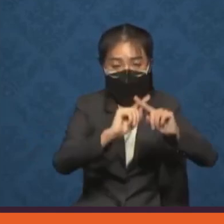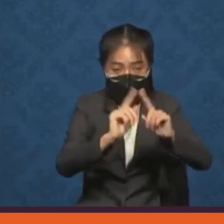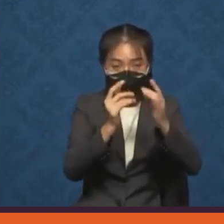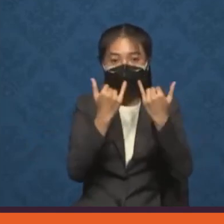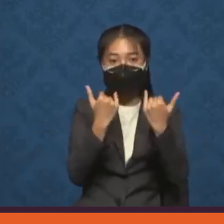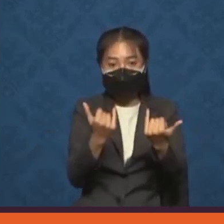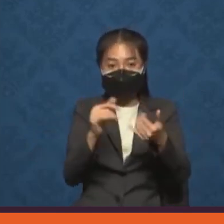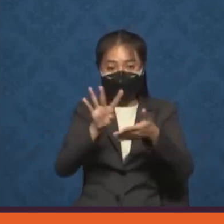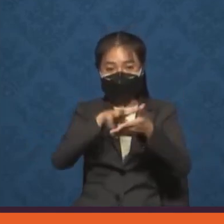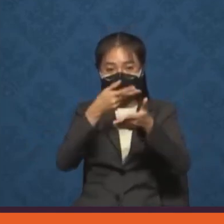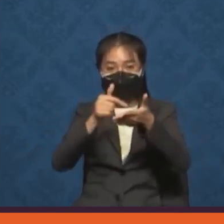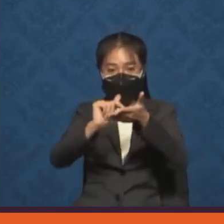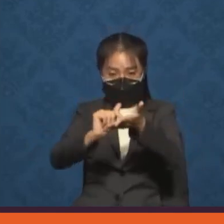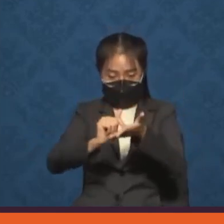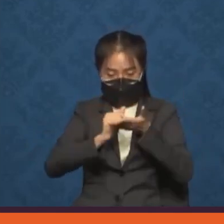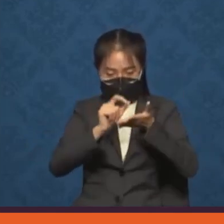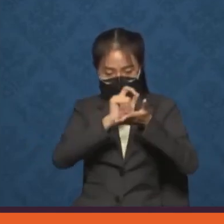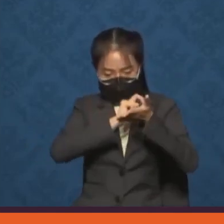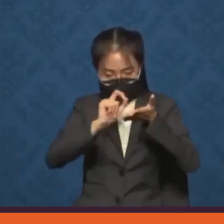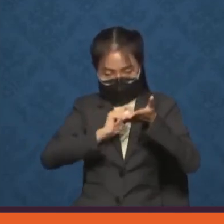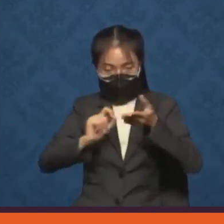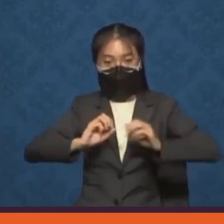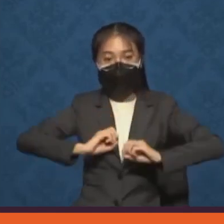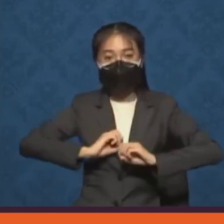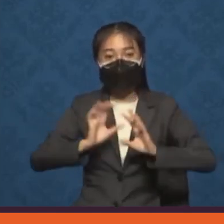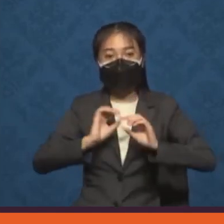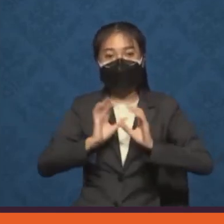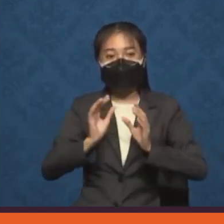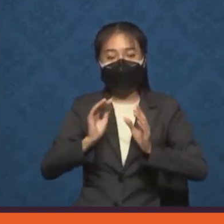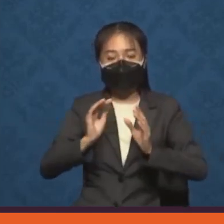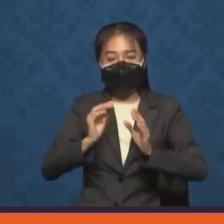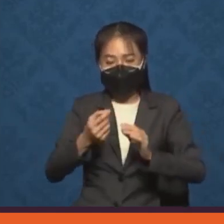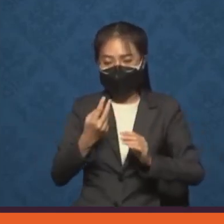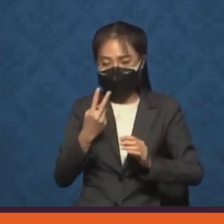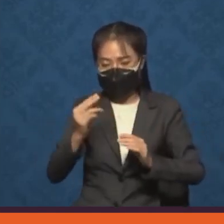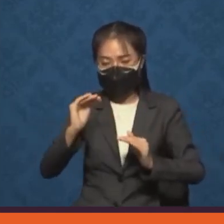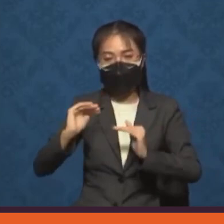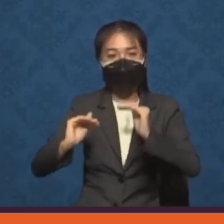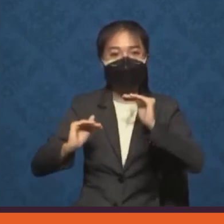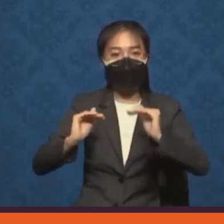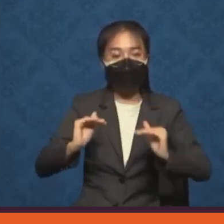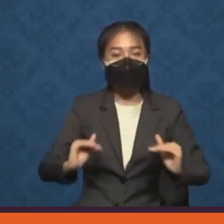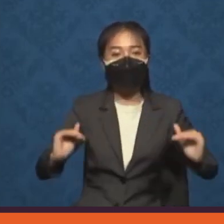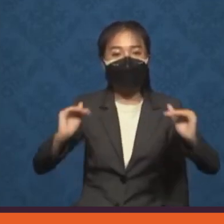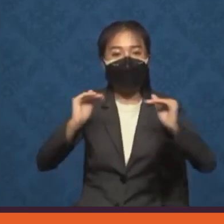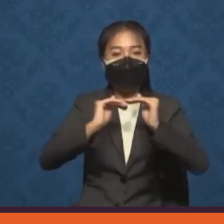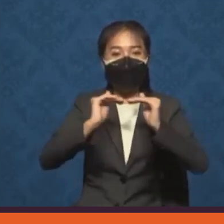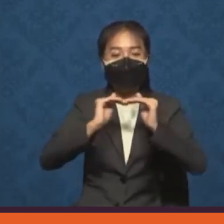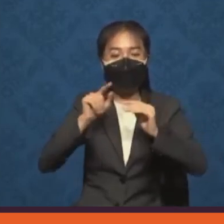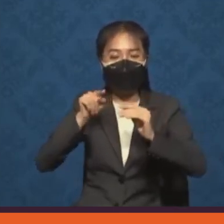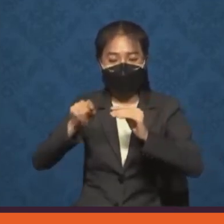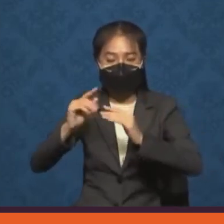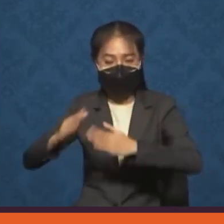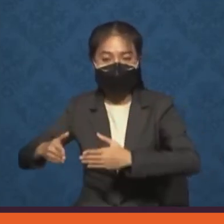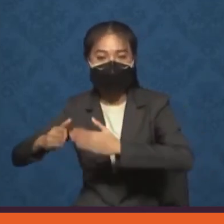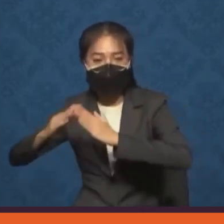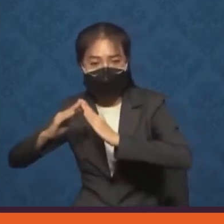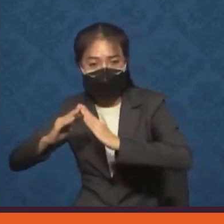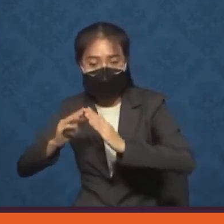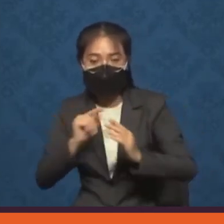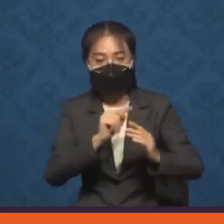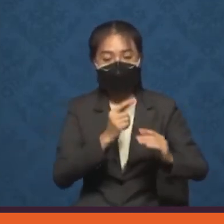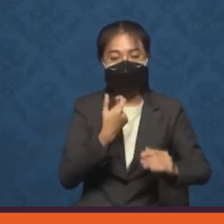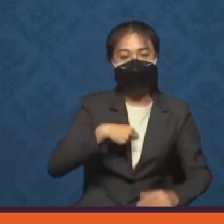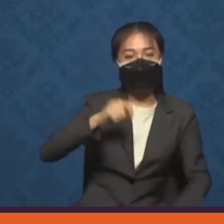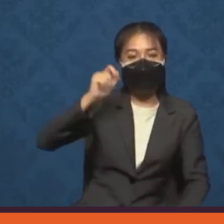ตรงนี้มันกระทบต่อเรื่องการถ่วงดุลอำนาจกันระหว่าง2อำนาจ2ชนิดระหว่างอำนาจสถาปนารัฐธรรมนูญกับอำนาจของศาลรัฐ